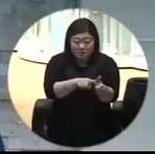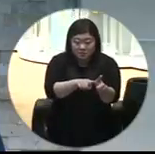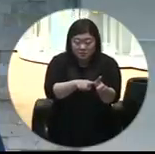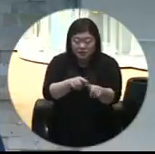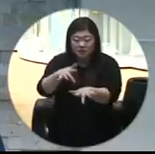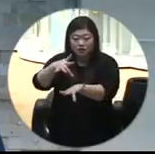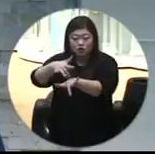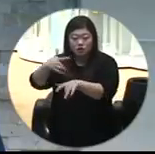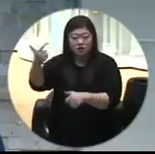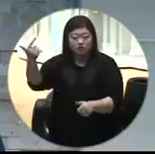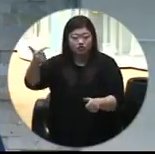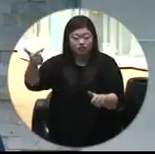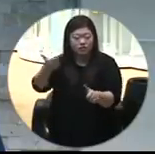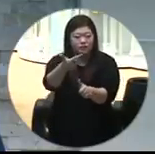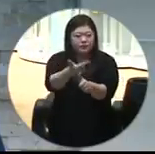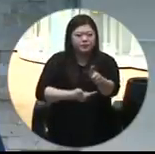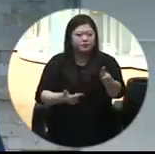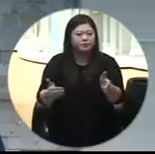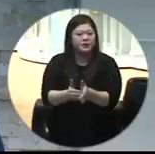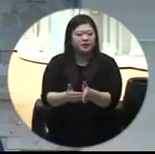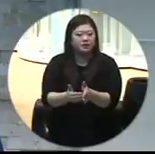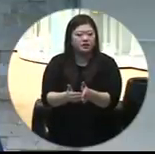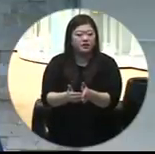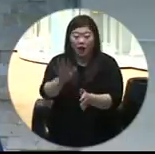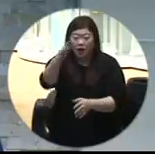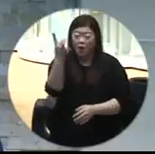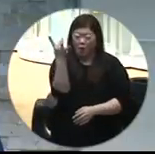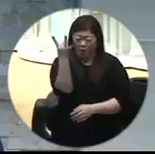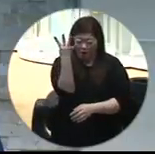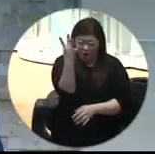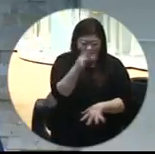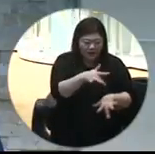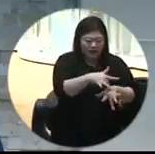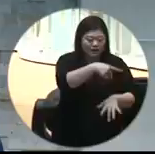원래 귀신은요, 원래 귀신은 천사였어요.